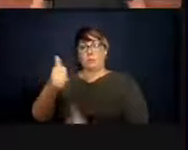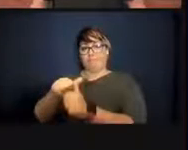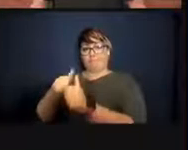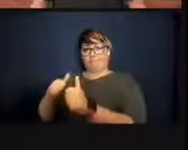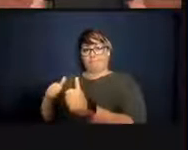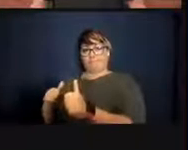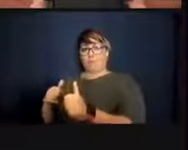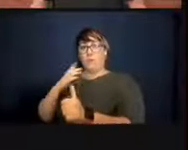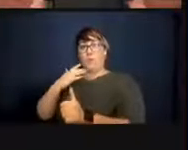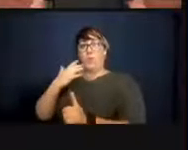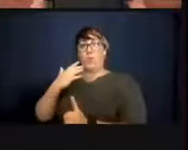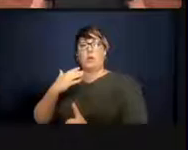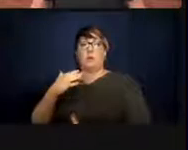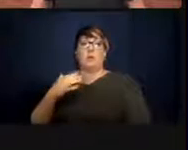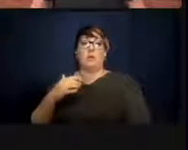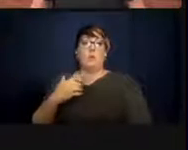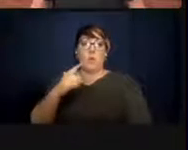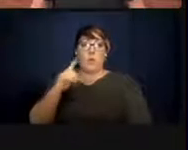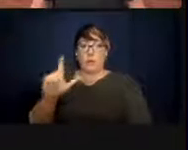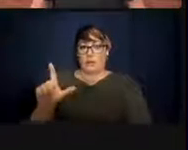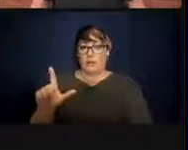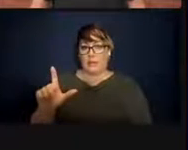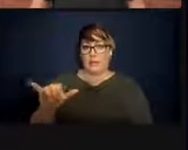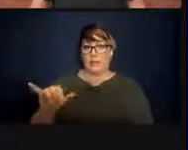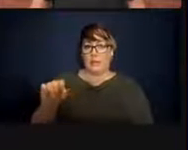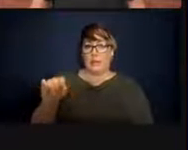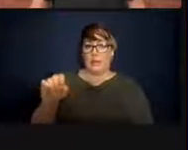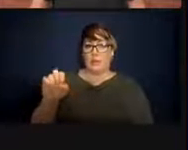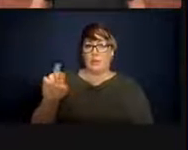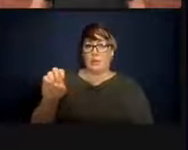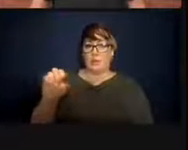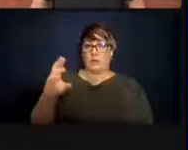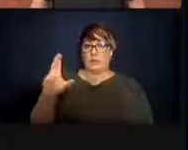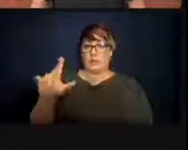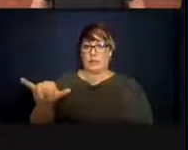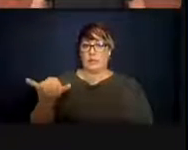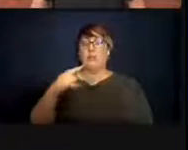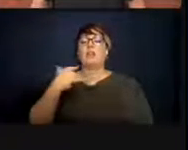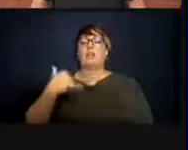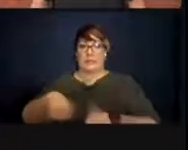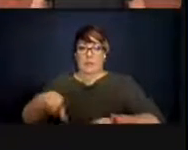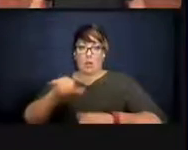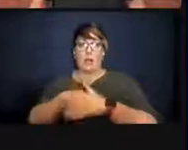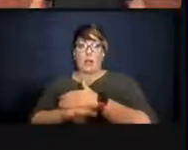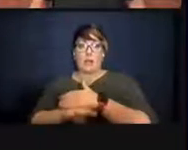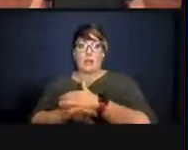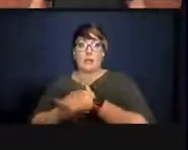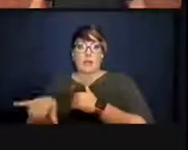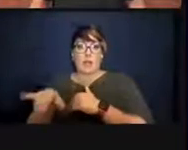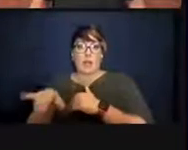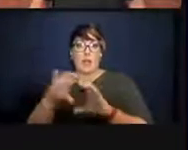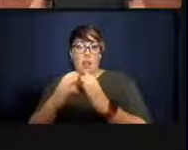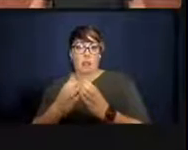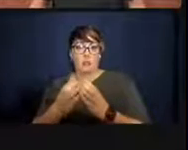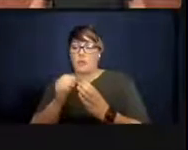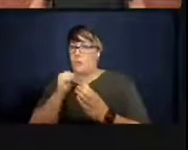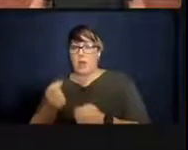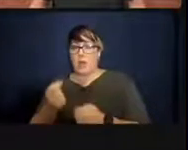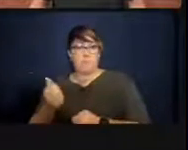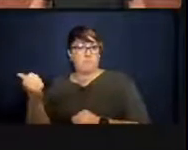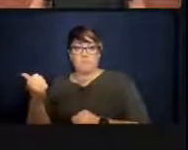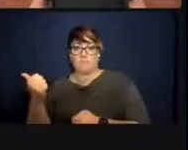هناك طفل متأخر في بعض الأمور، هم يقومون بدعمه ضمن الصف ولا